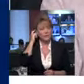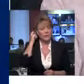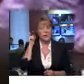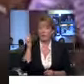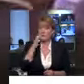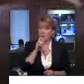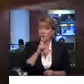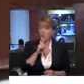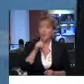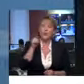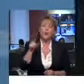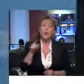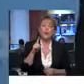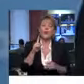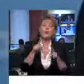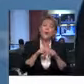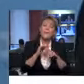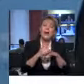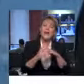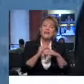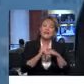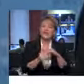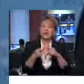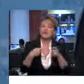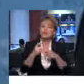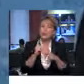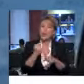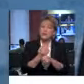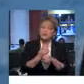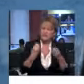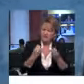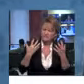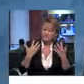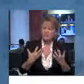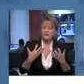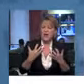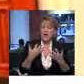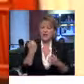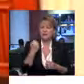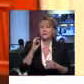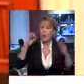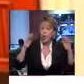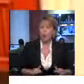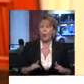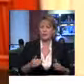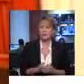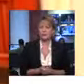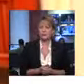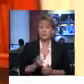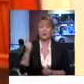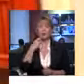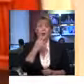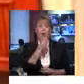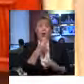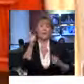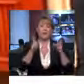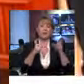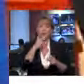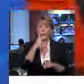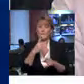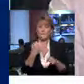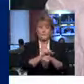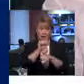במצב שהוא מלטף את השוק, והוא לא באמת עושה צעדים שהם חדים וקונקרטיים להוריד את המחירים. הרבה אנשים שרואים את המחאה שלכם, את הפעילות שלכם,